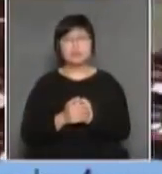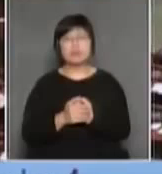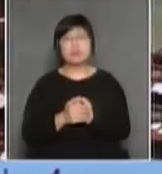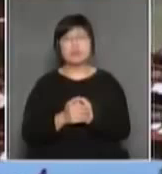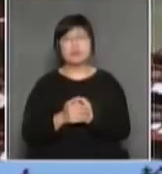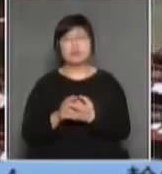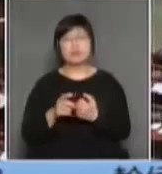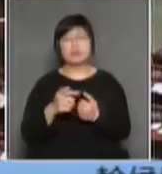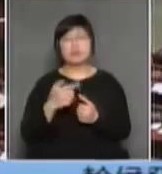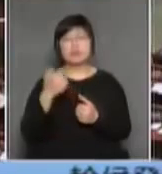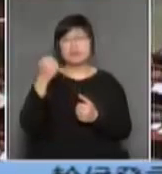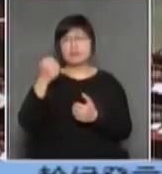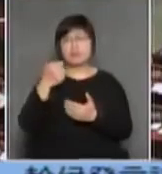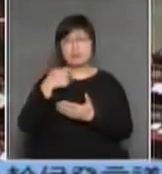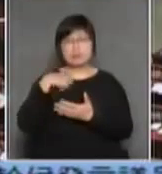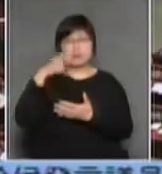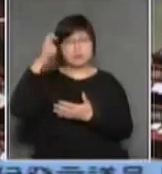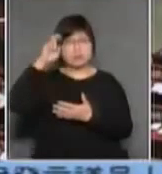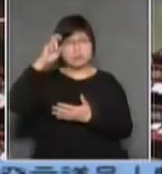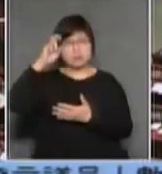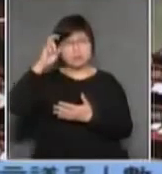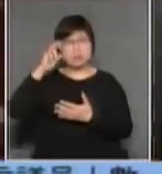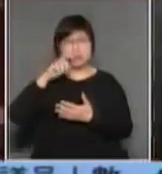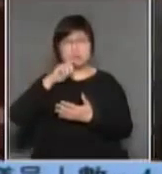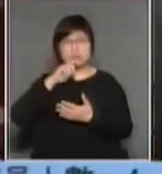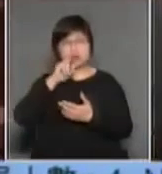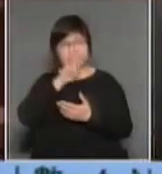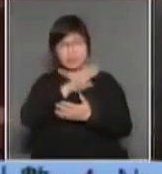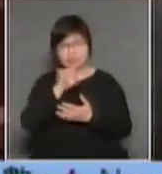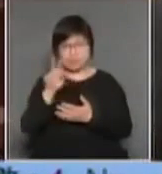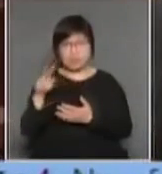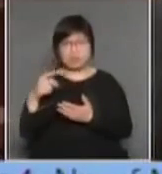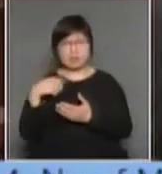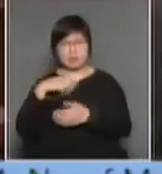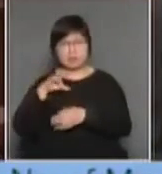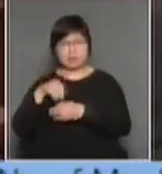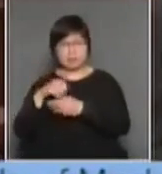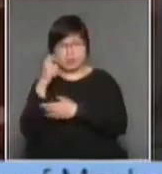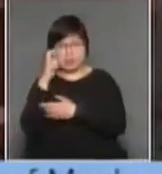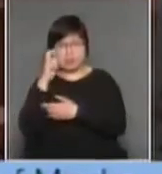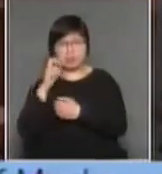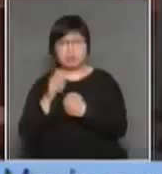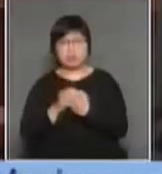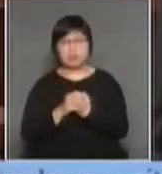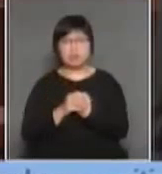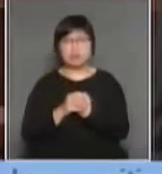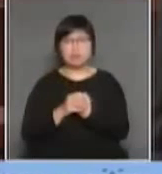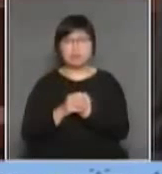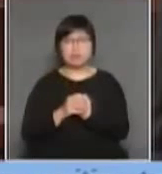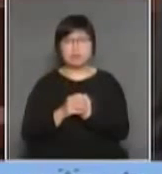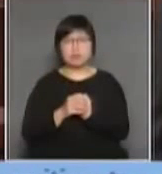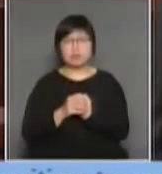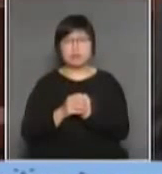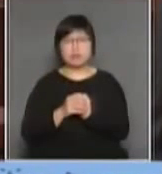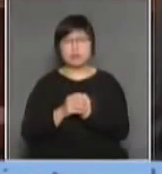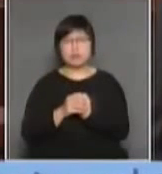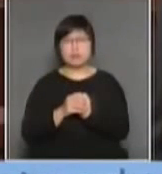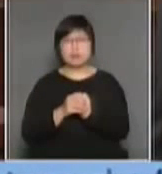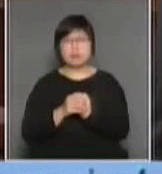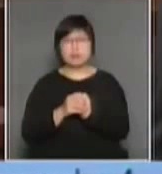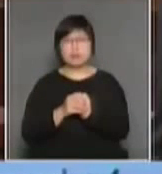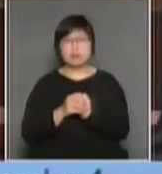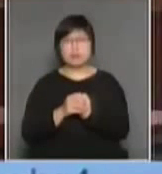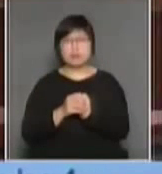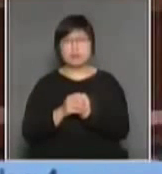主席，在呢方面我想有兩個角度去考慮嘅問題。第一，在很多的